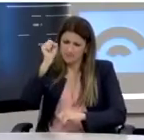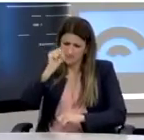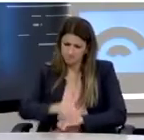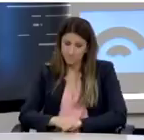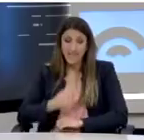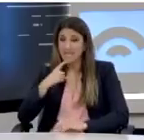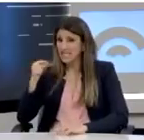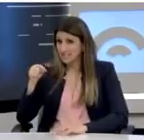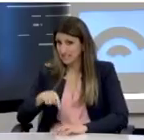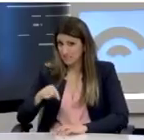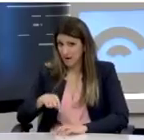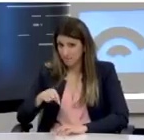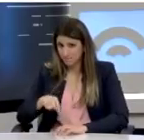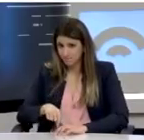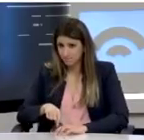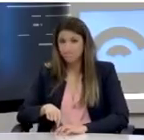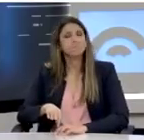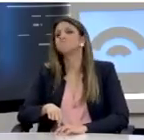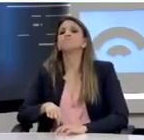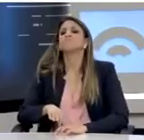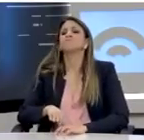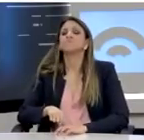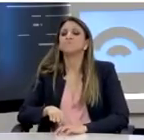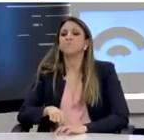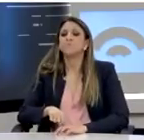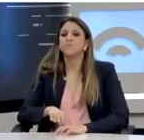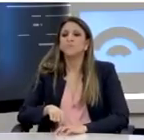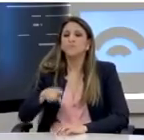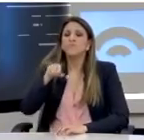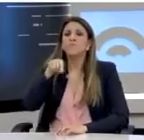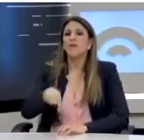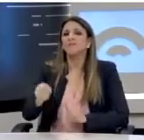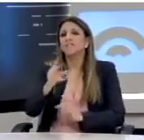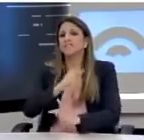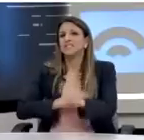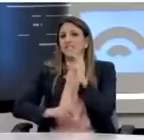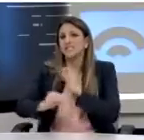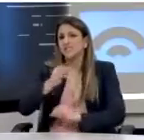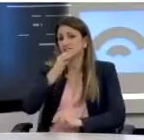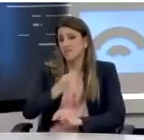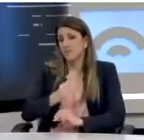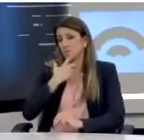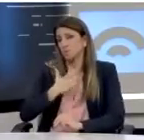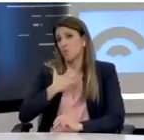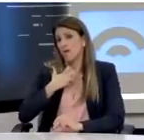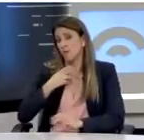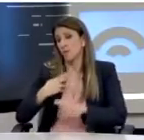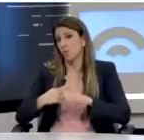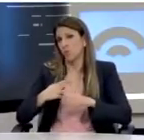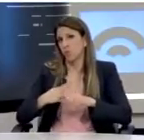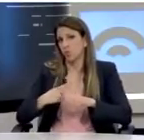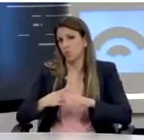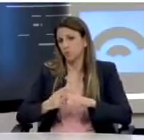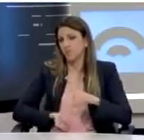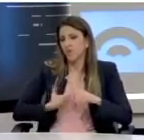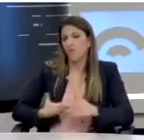σήμερα, από την παρέμβασή μου αυτή σε μια κρίσιμη συνεδρίαση, να αναμετρηθώ με αυτό που εγώ αισθάνομαι